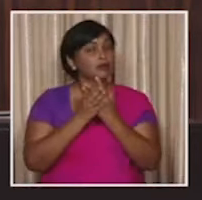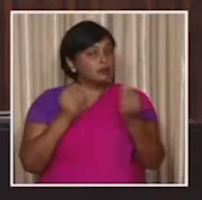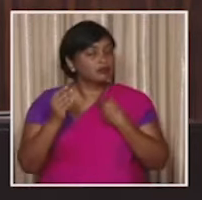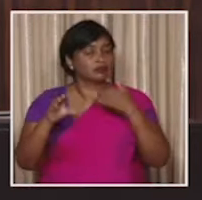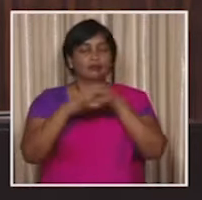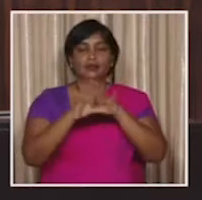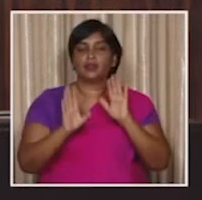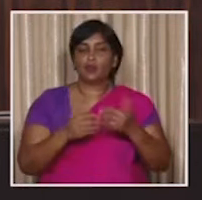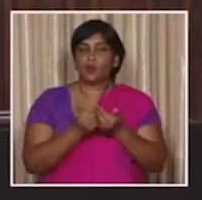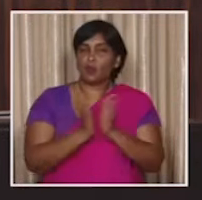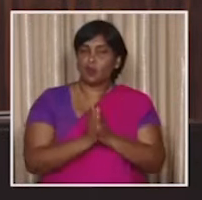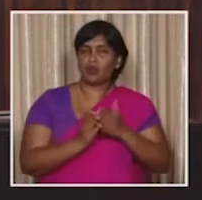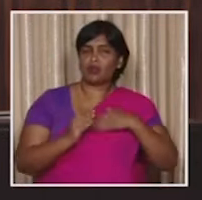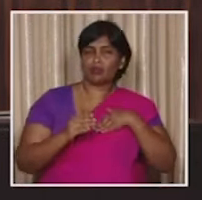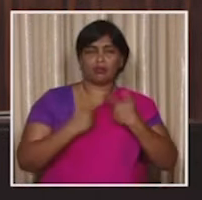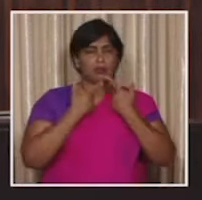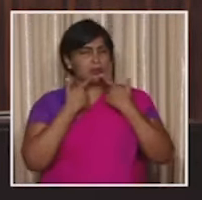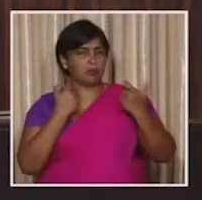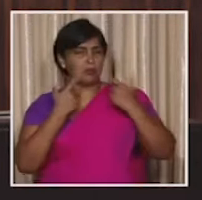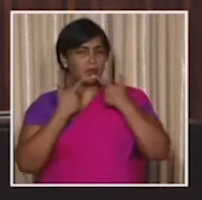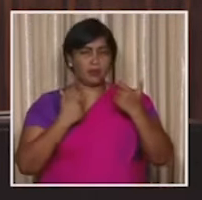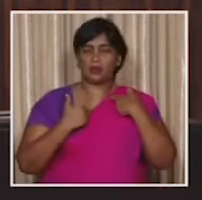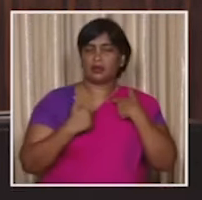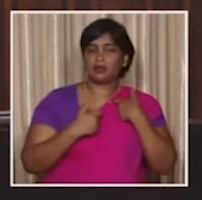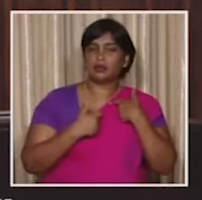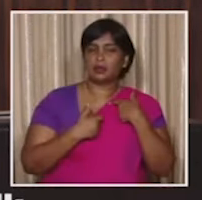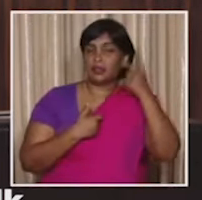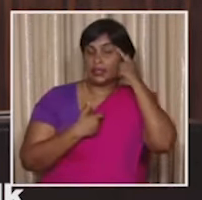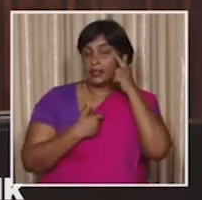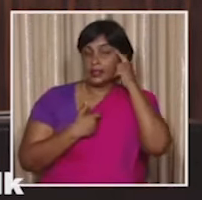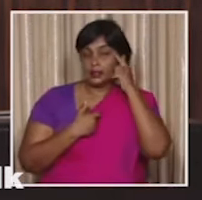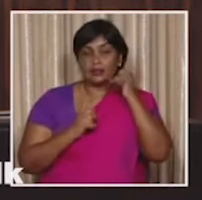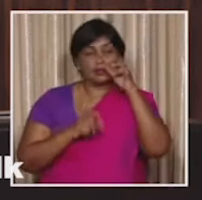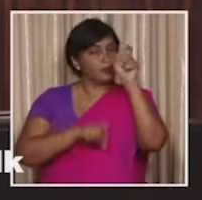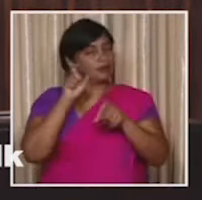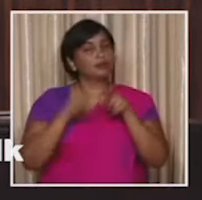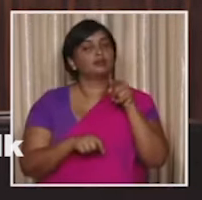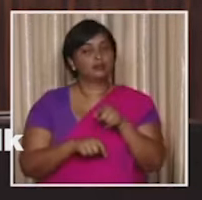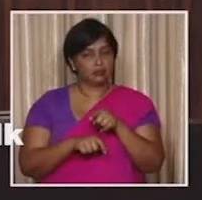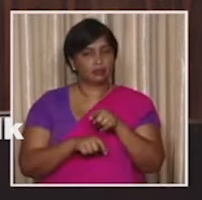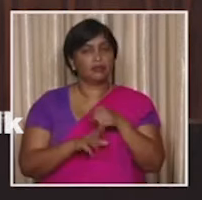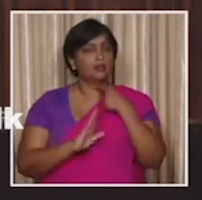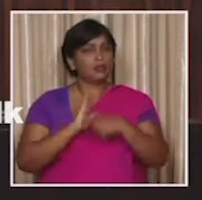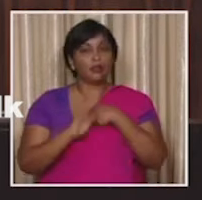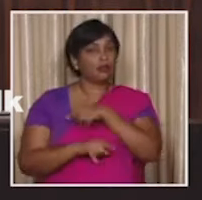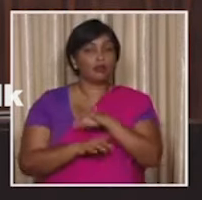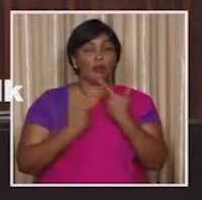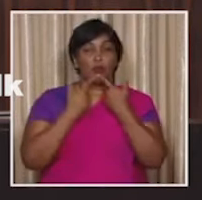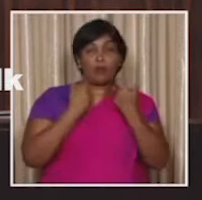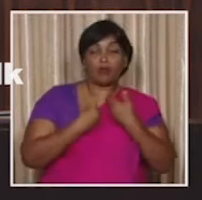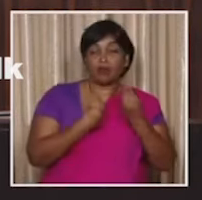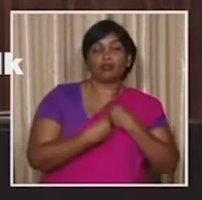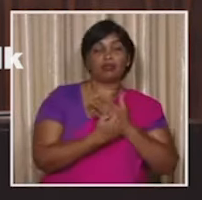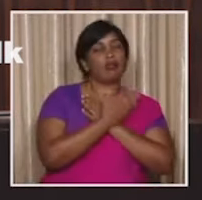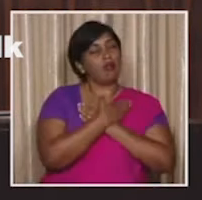විතරයි. තම තමන්ට ලැබෙන පදවිතානාන්තර ගැන සීනමාවන සමහරු රටට වඩා ඒ තනතුරු වලට